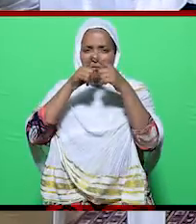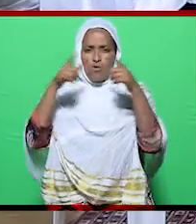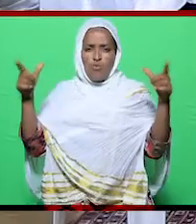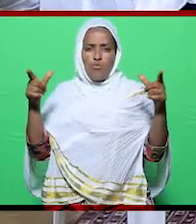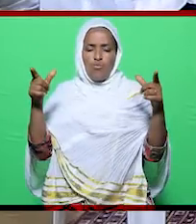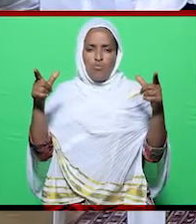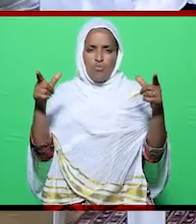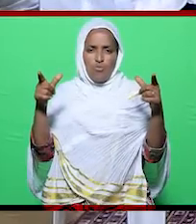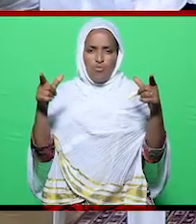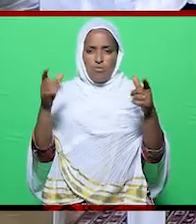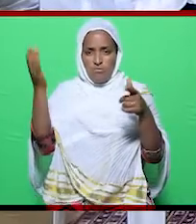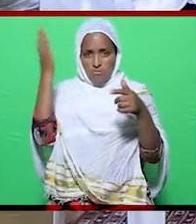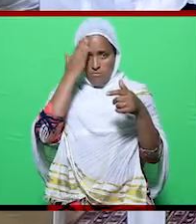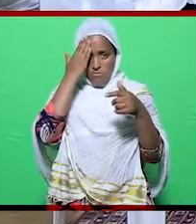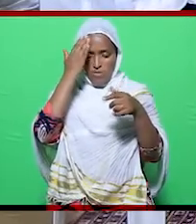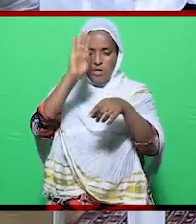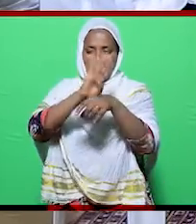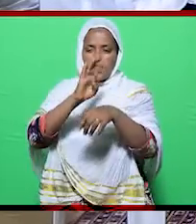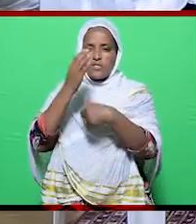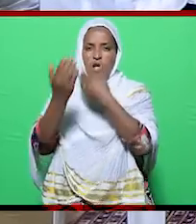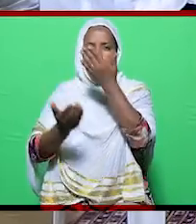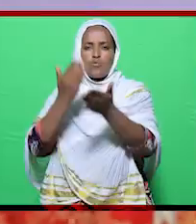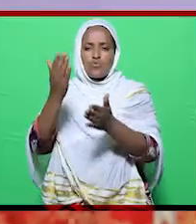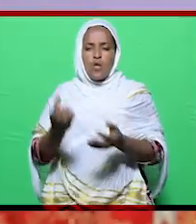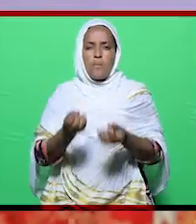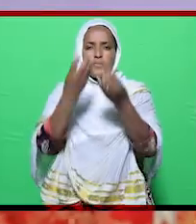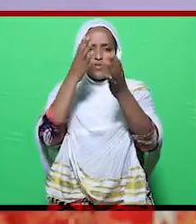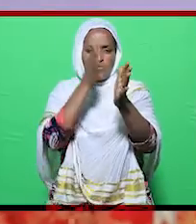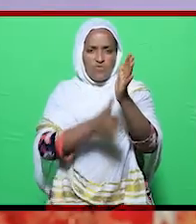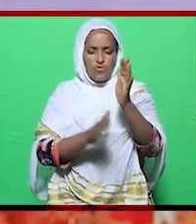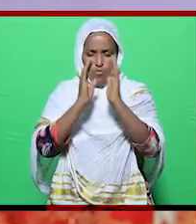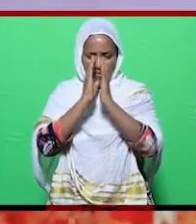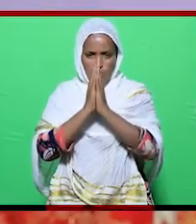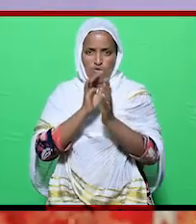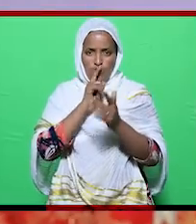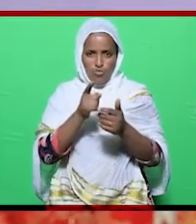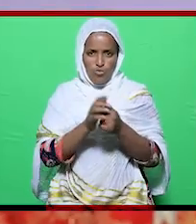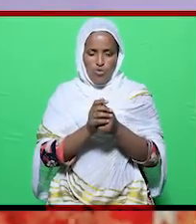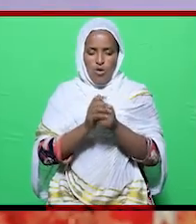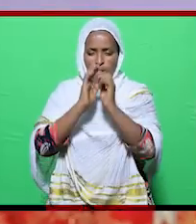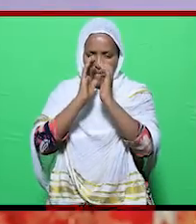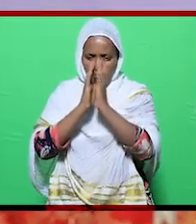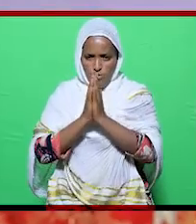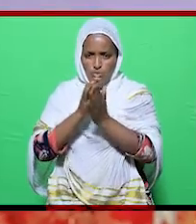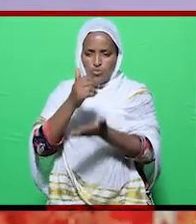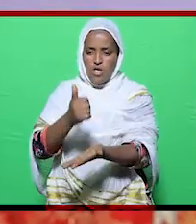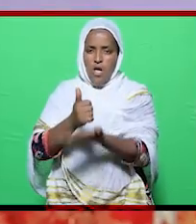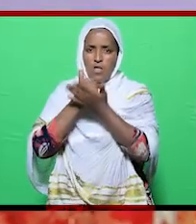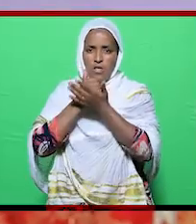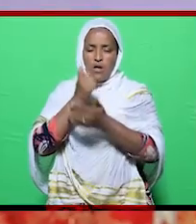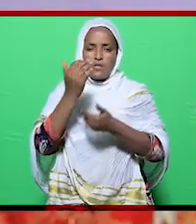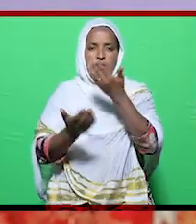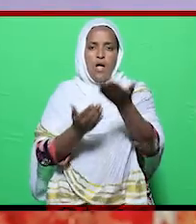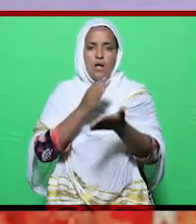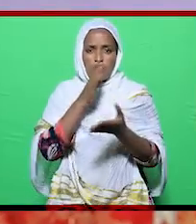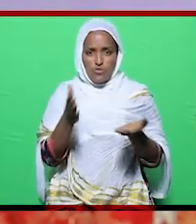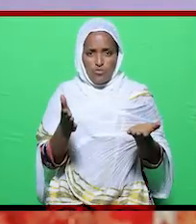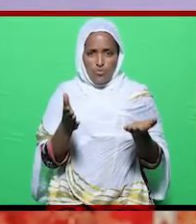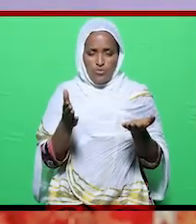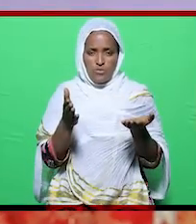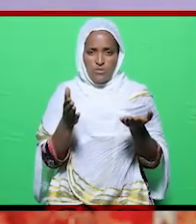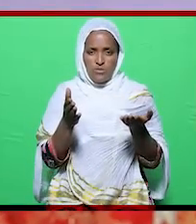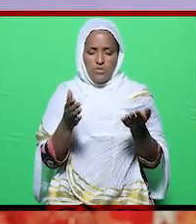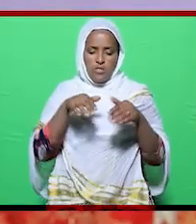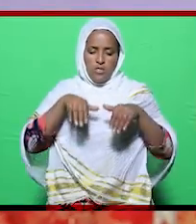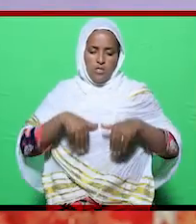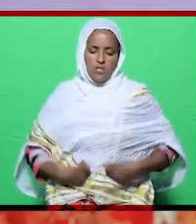ሌላው ጸሎት ነው። ቅዱሳት ሥዕላት ትልቁ እንደምታውቁት የቤተክርስቲያን አገልግሎት አብዛኛው